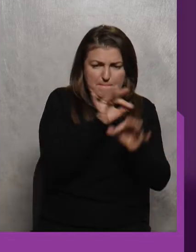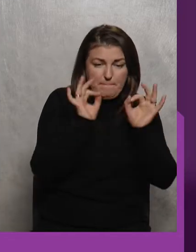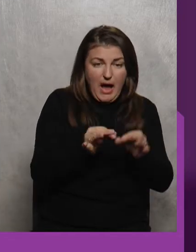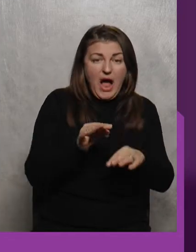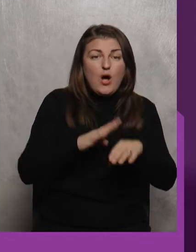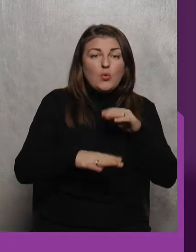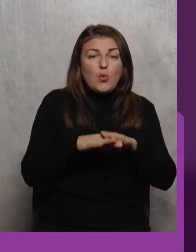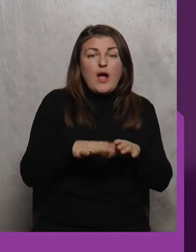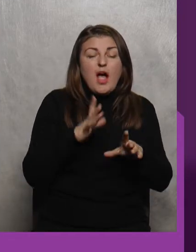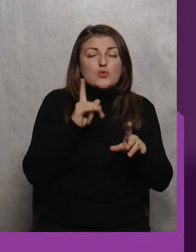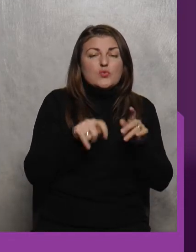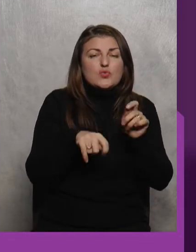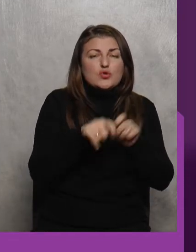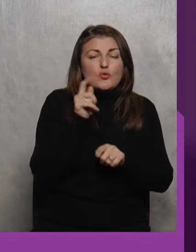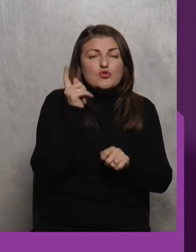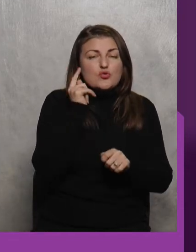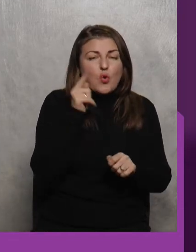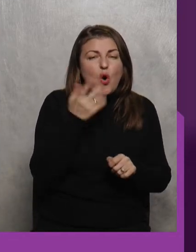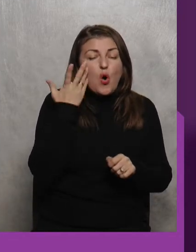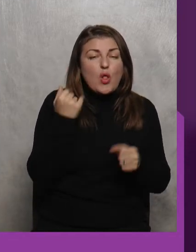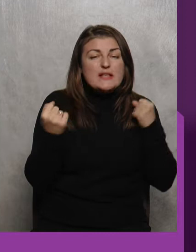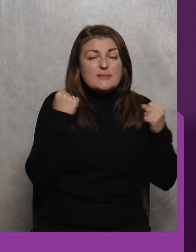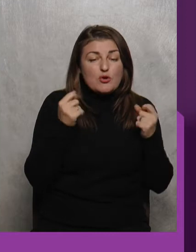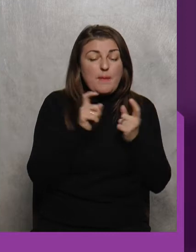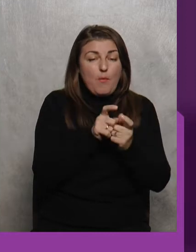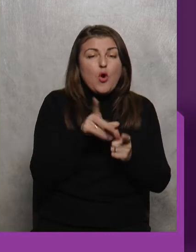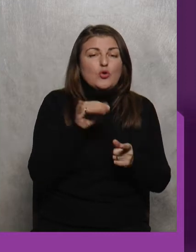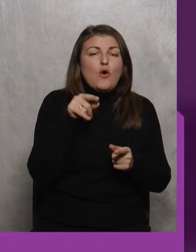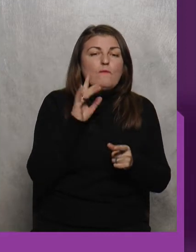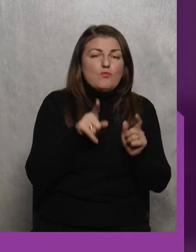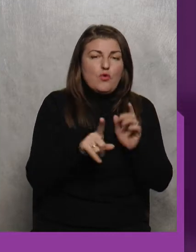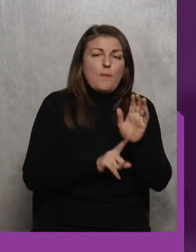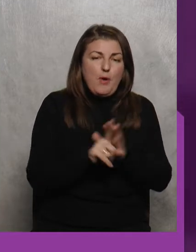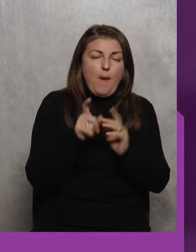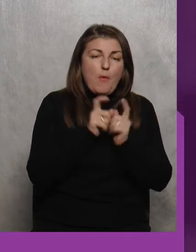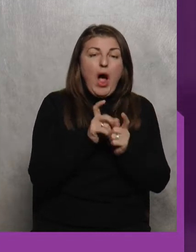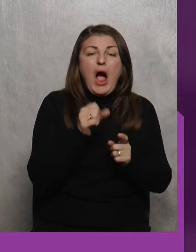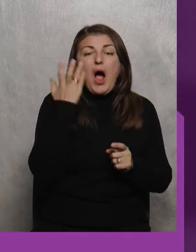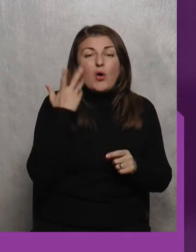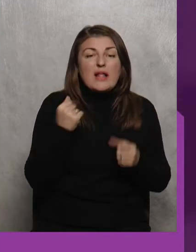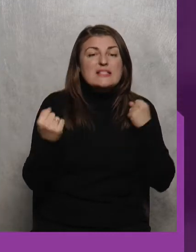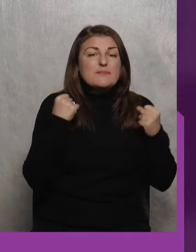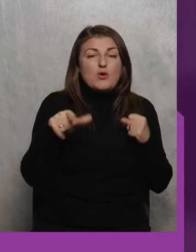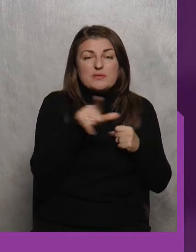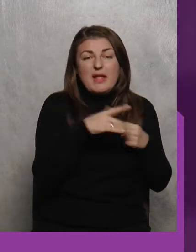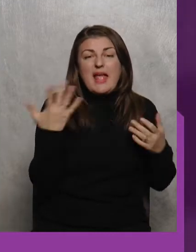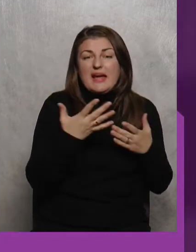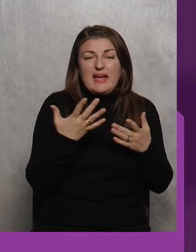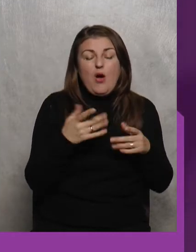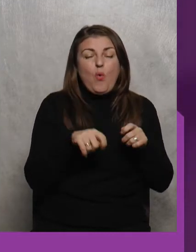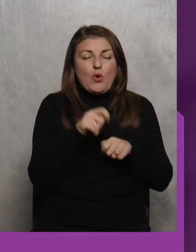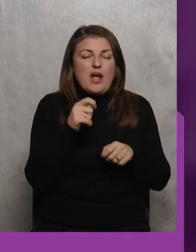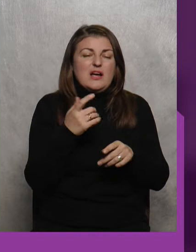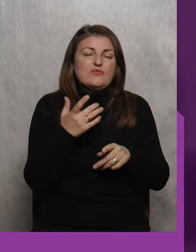руки тільки з порушенням слуху, коли спортсмени борються, тоді вже починається боротьба. А коли спортсмени, які з